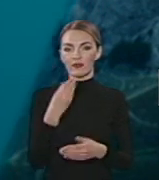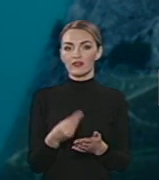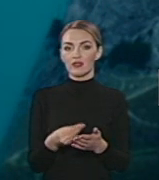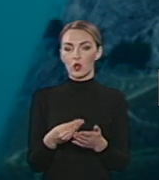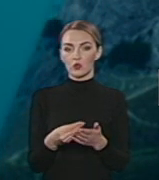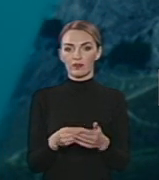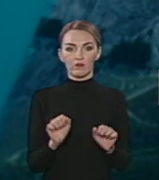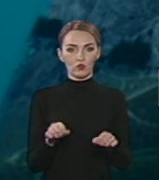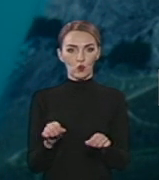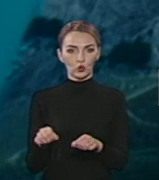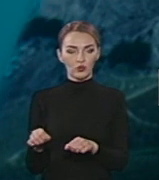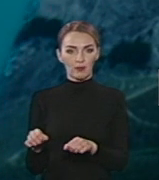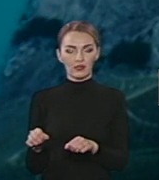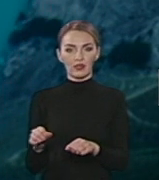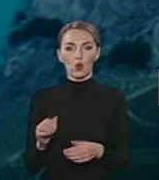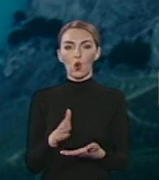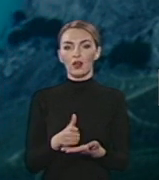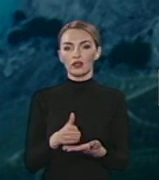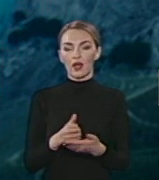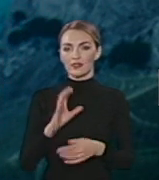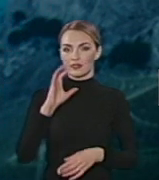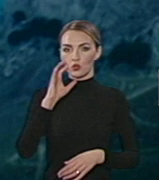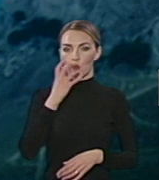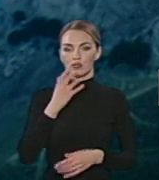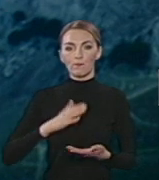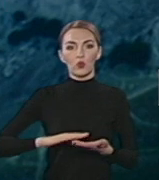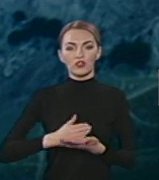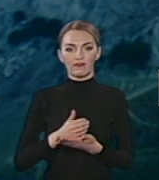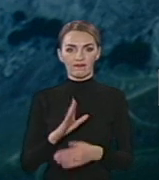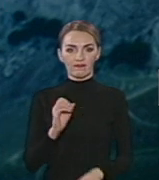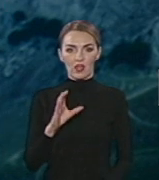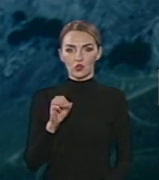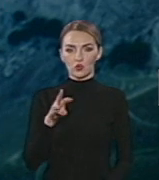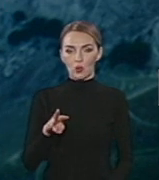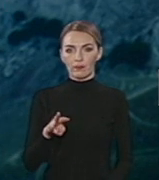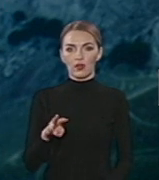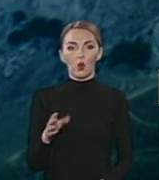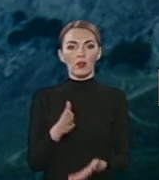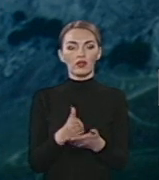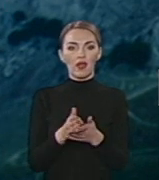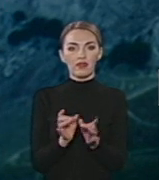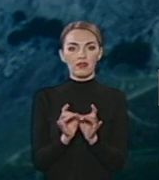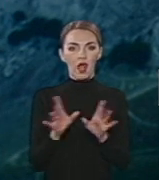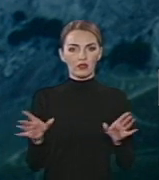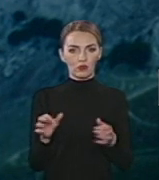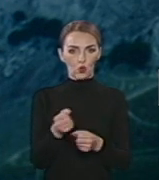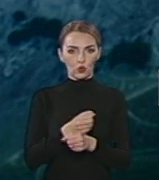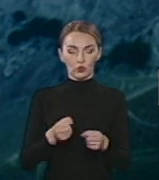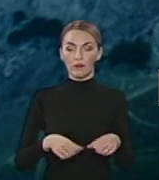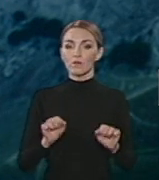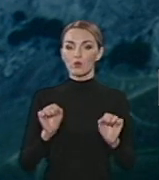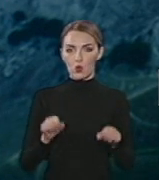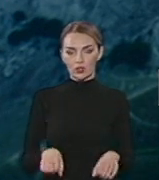финансовыми возможностями, обладая серьезным политическим весом на международной арене, обладая ядерным оружием, может позволять